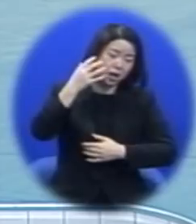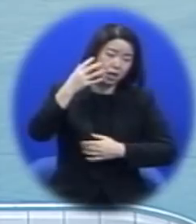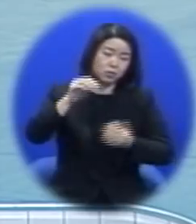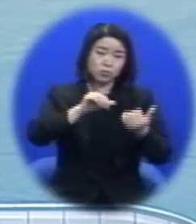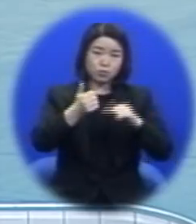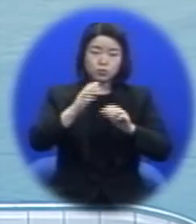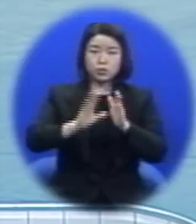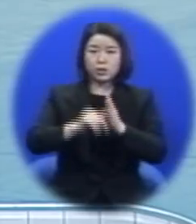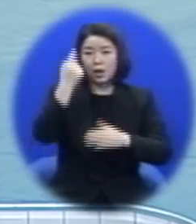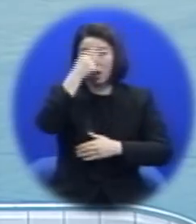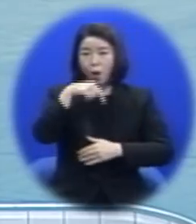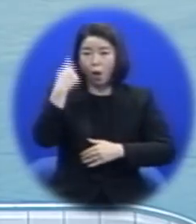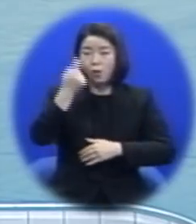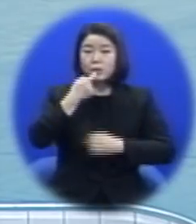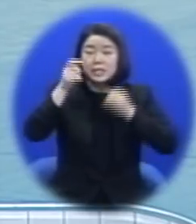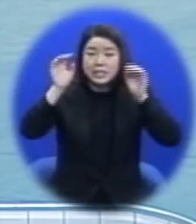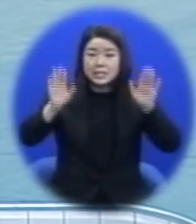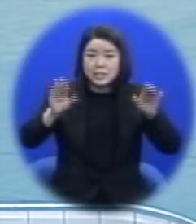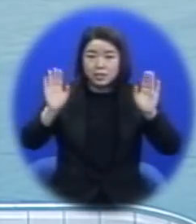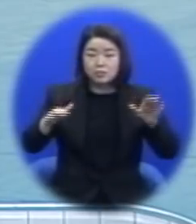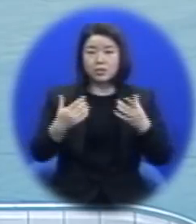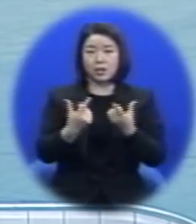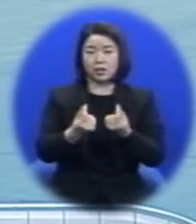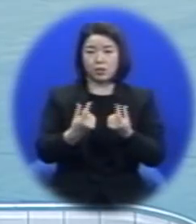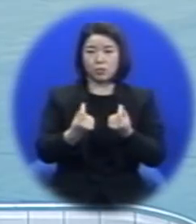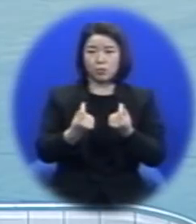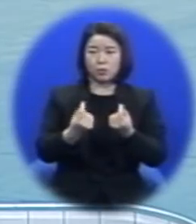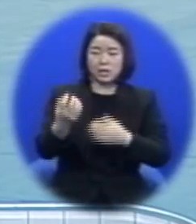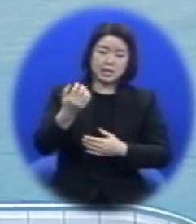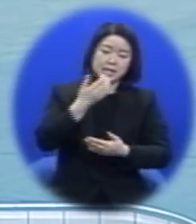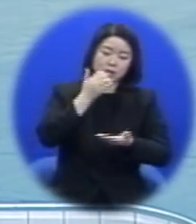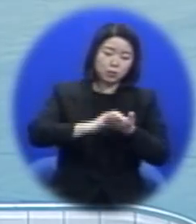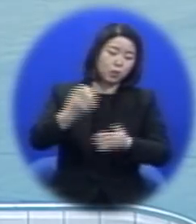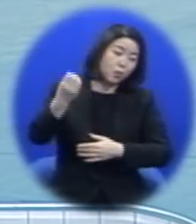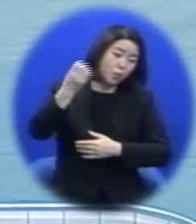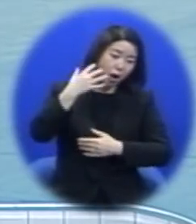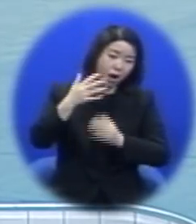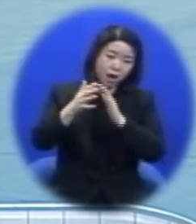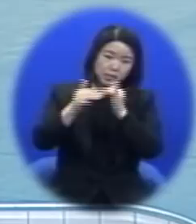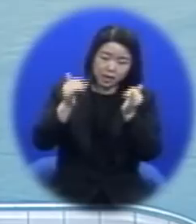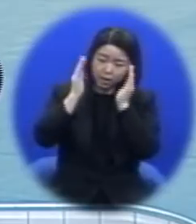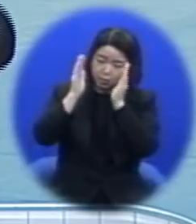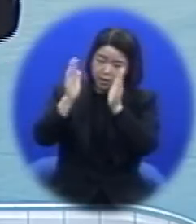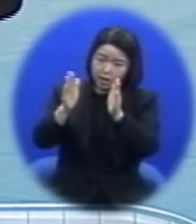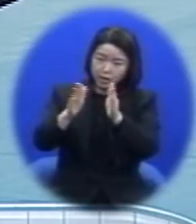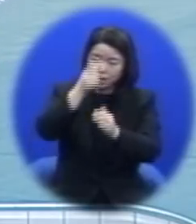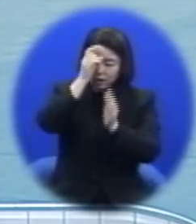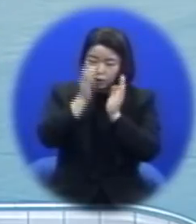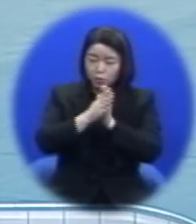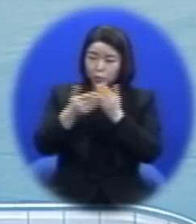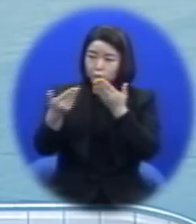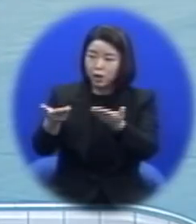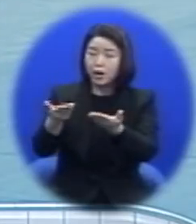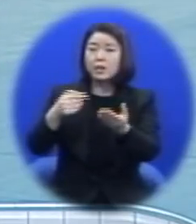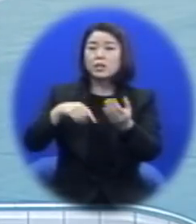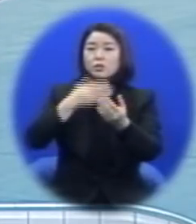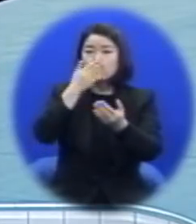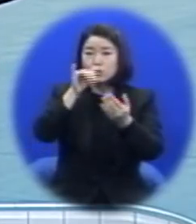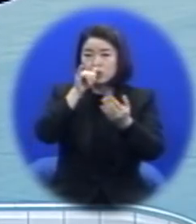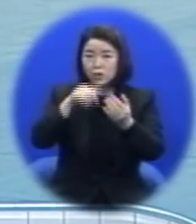같고 돌 던지는 자들을 향하여 위하여 오히려 기도할 수 있었던 것은 눈이 열려서 하늘이